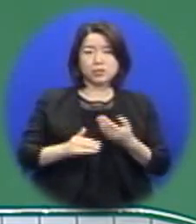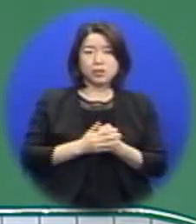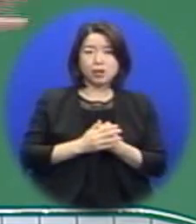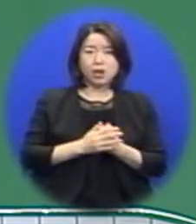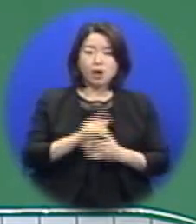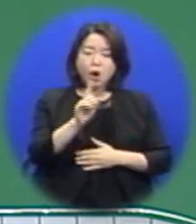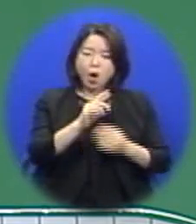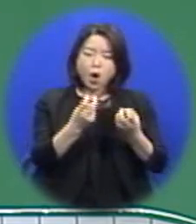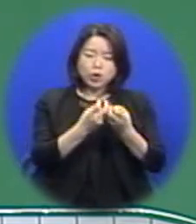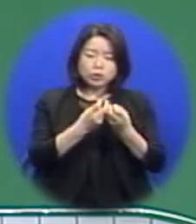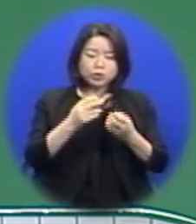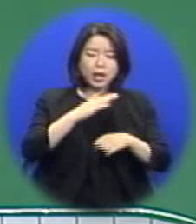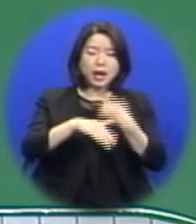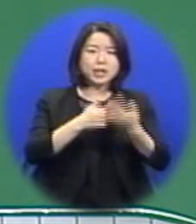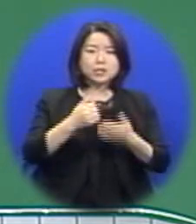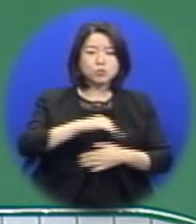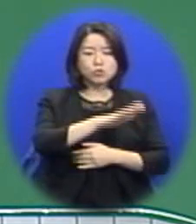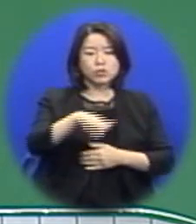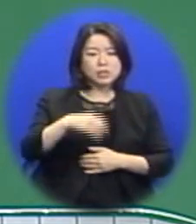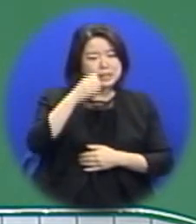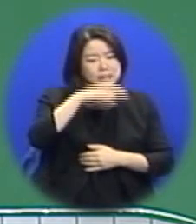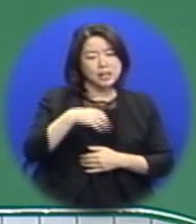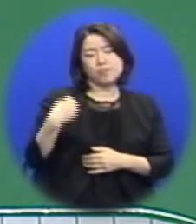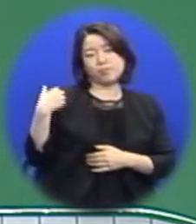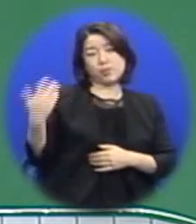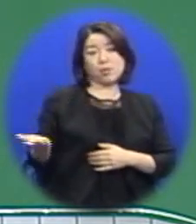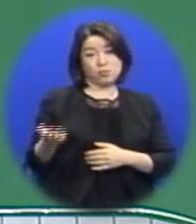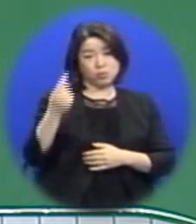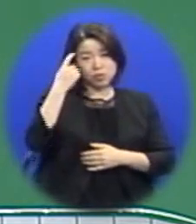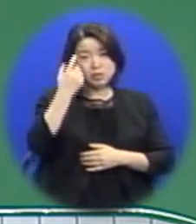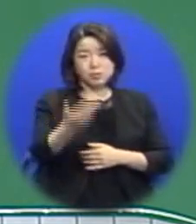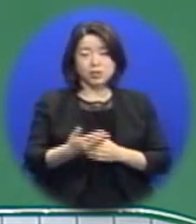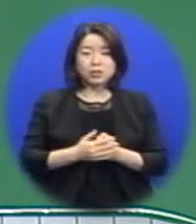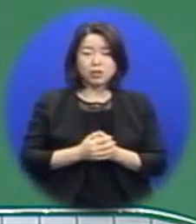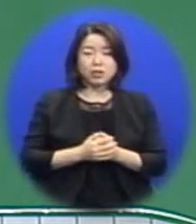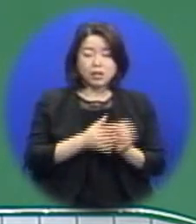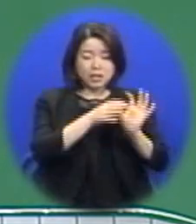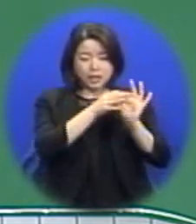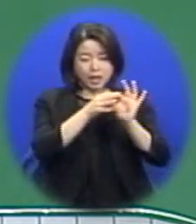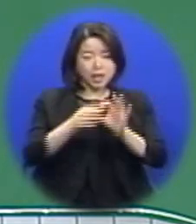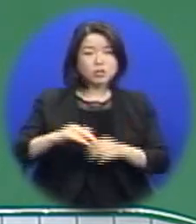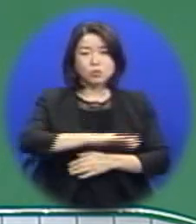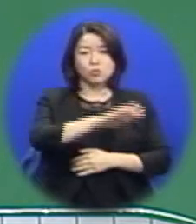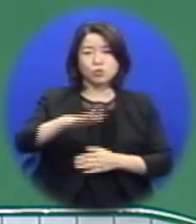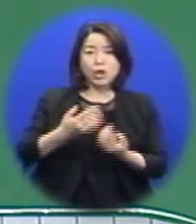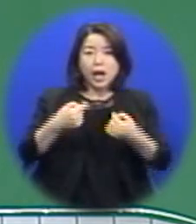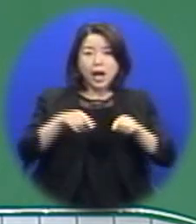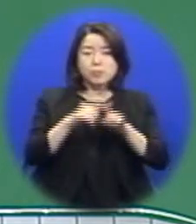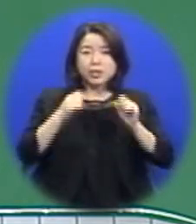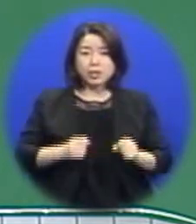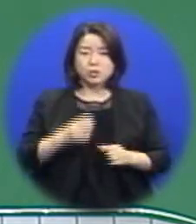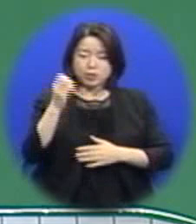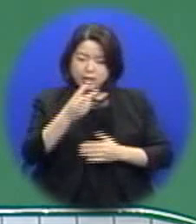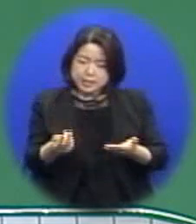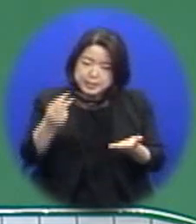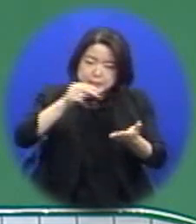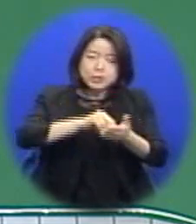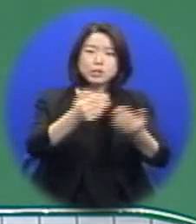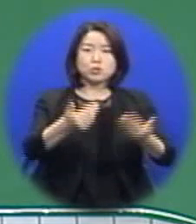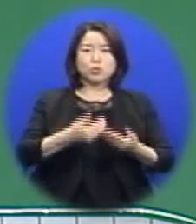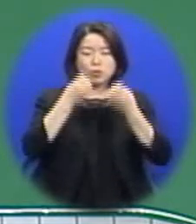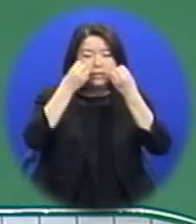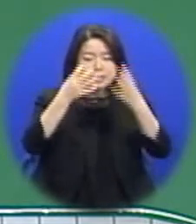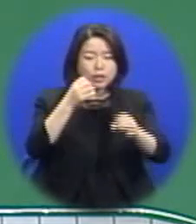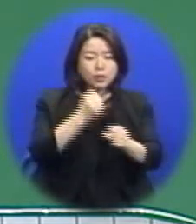하나님이 우리를 그냥 내버려 두시겠냐 말이에요. 계속해서 우리와 함께 하시고 우리를 다시 일으키시고 그리고